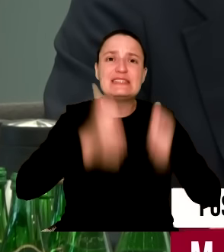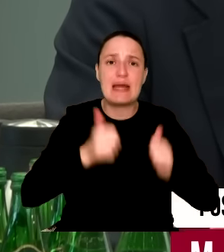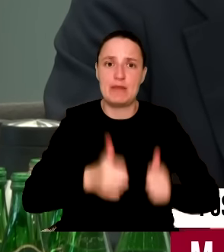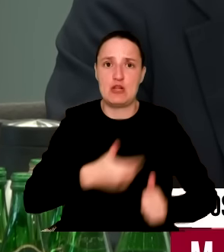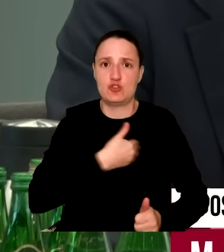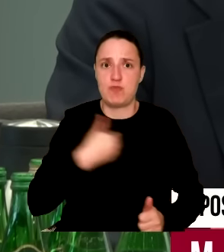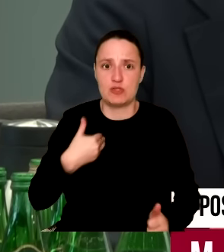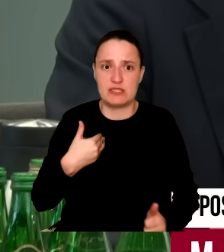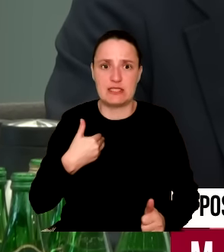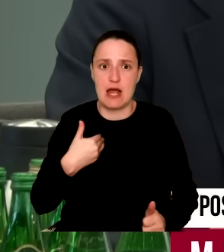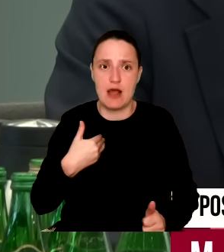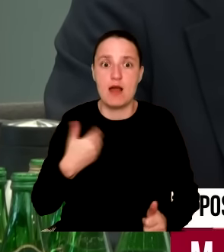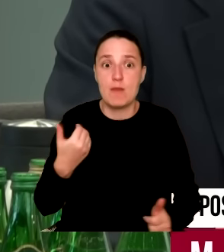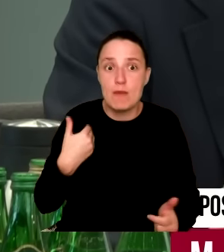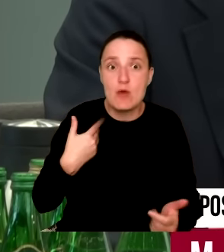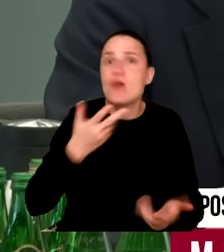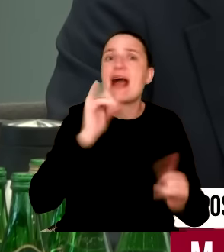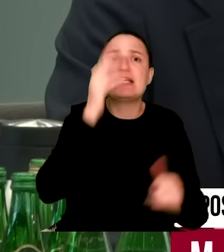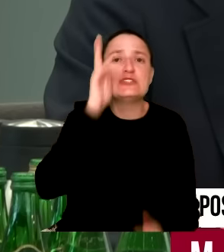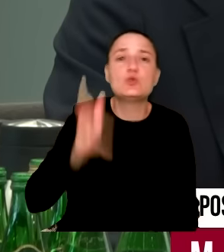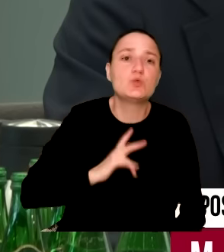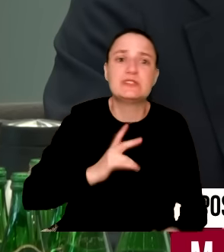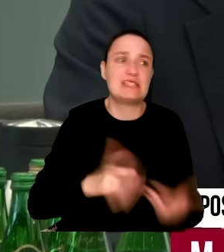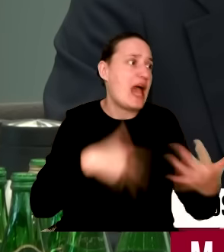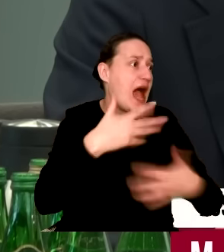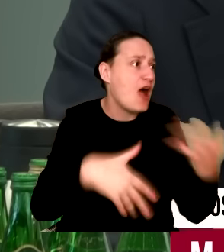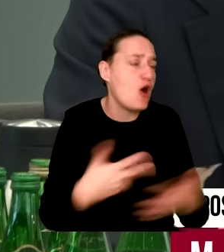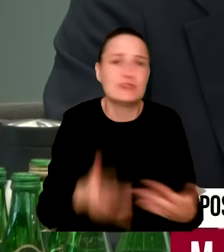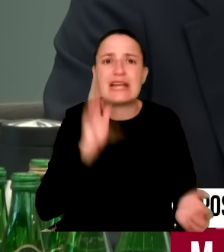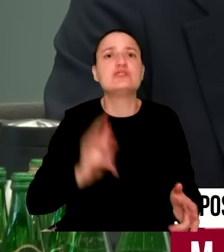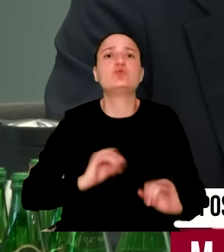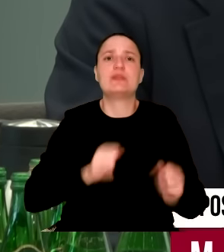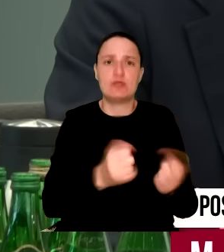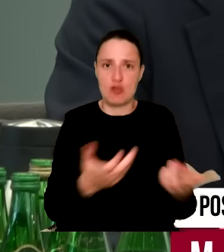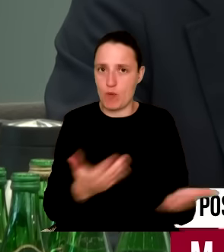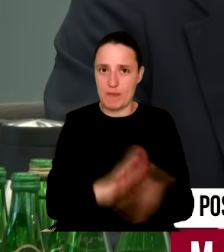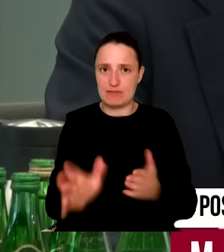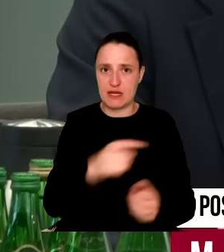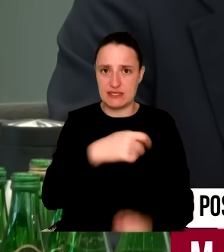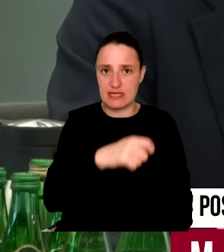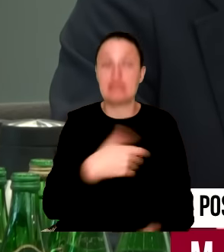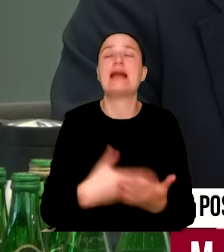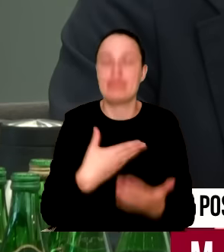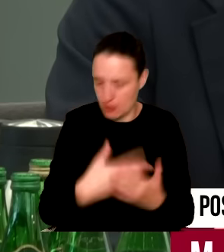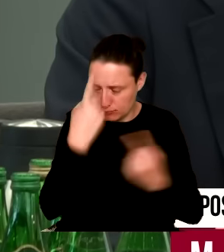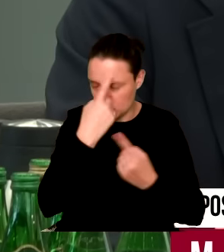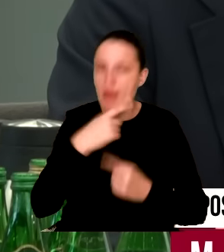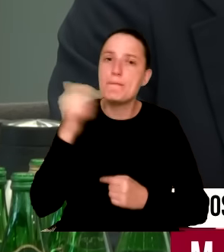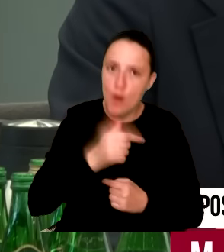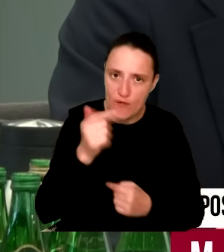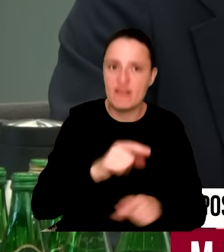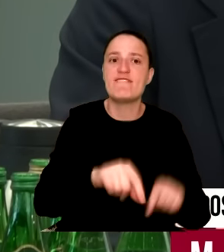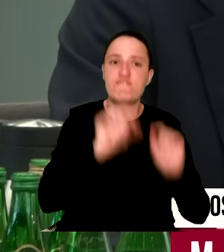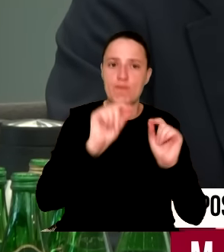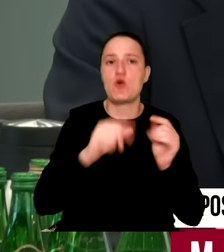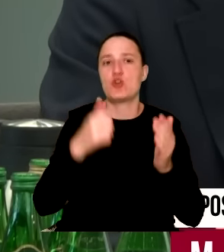groziła instytucji państwowych groził chaos i dlatego uważam że trzeba było przeprowadzić te wybory w trybie